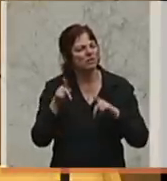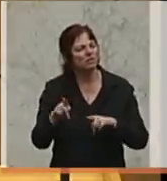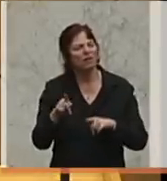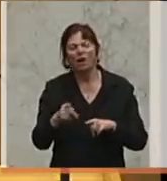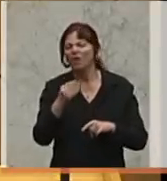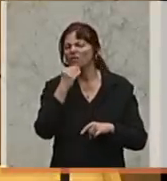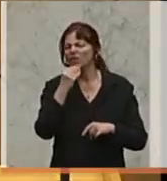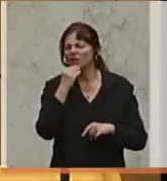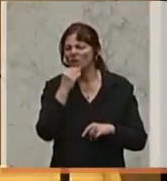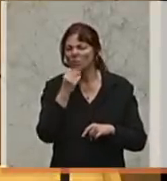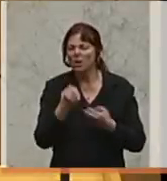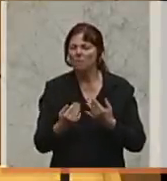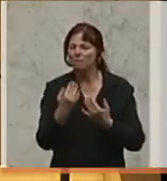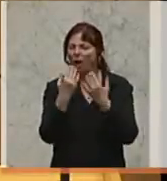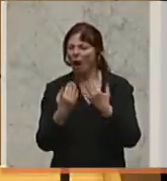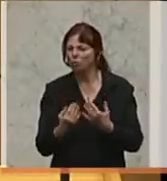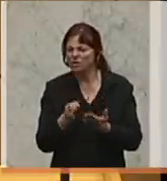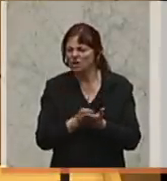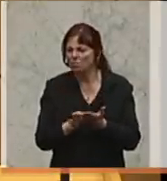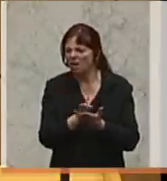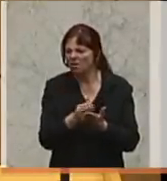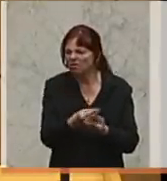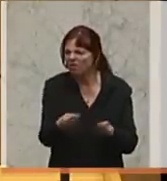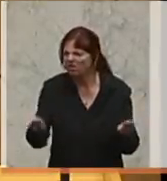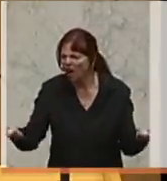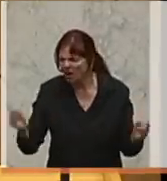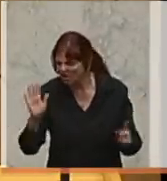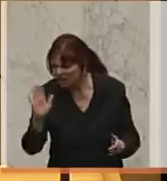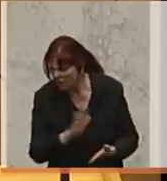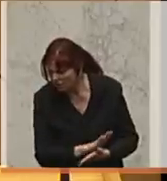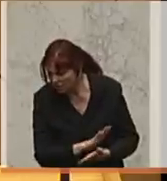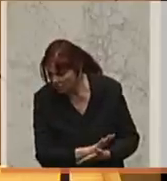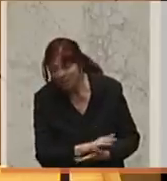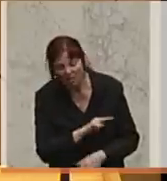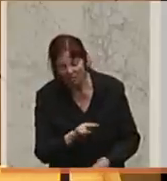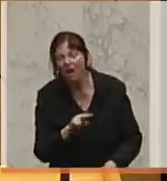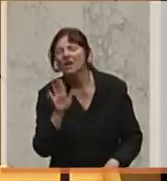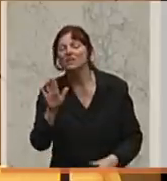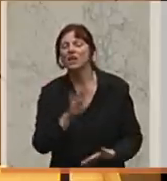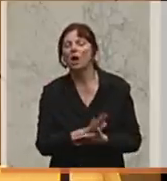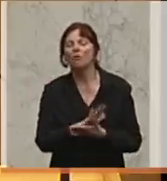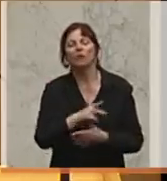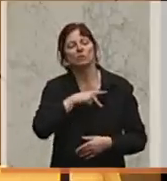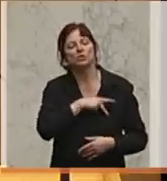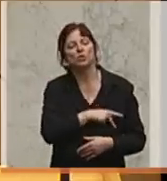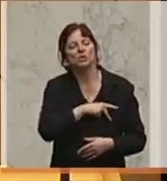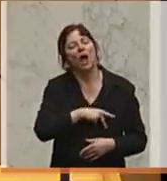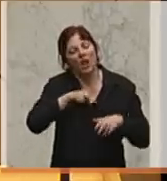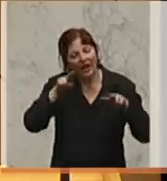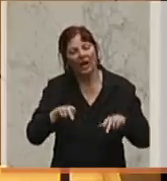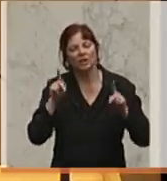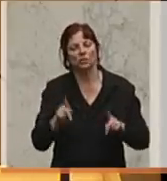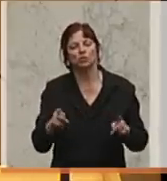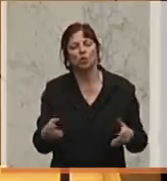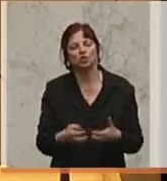Vitaminbrausetabletten zu verteilen oder ist es eine Aufgabe, für soziale Gerechtigkeit zu sorgen, die Wirtschaft anzukurbeln und Arbeitsplätze